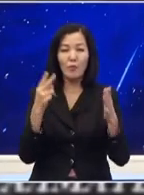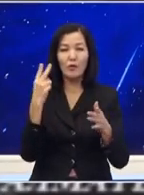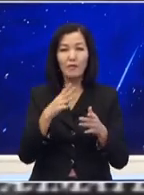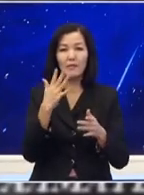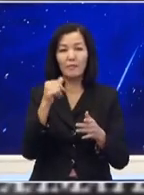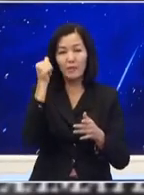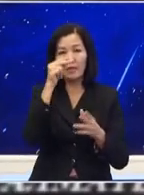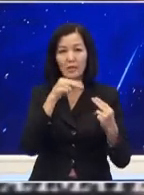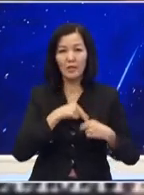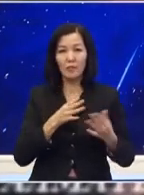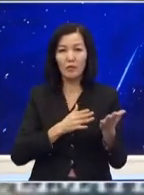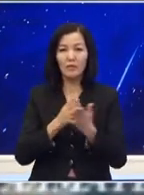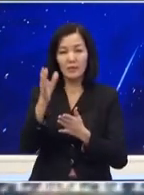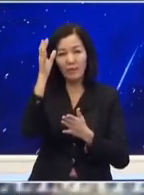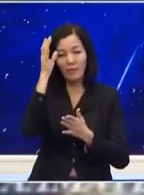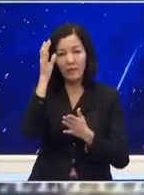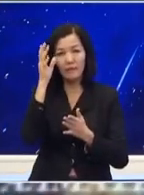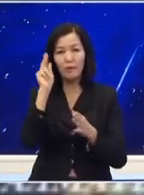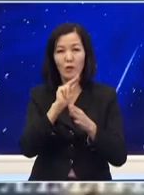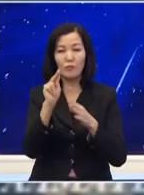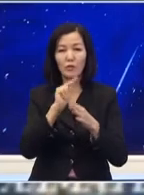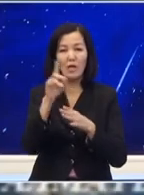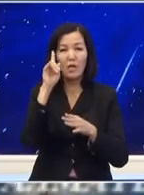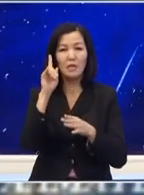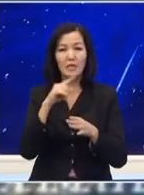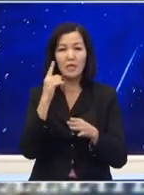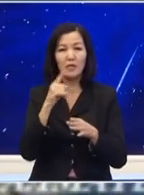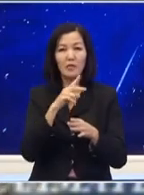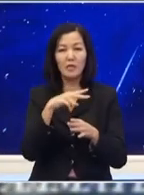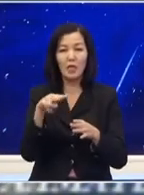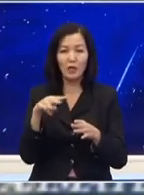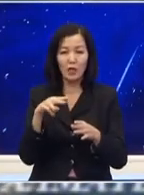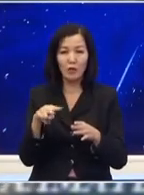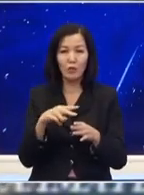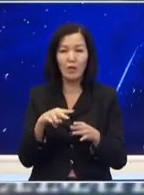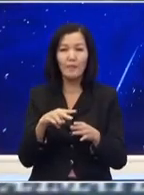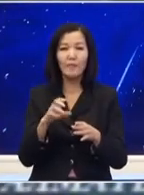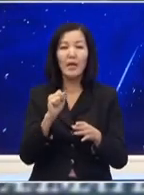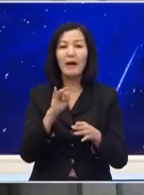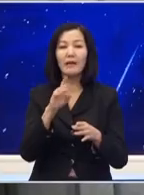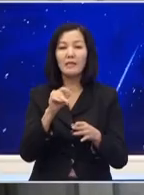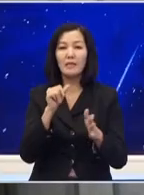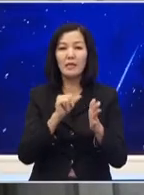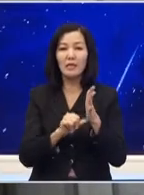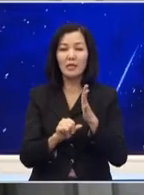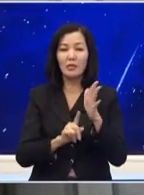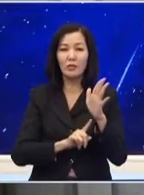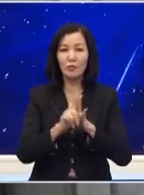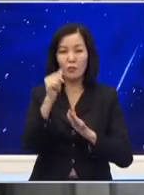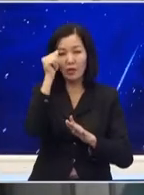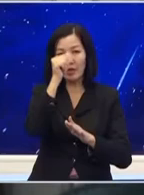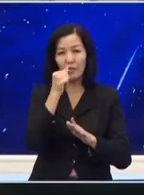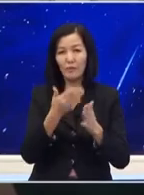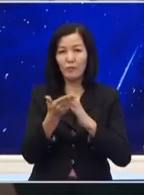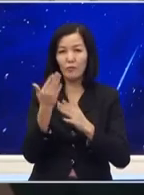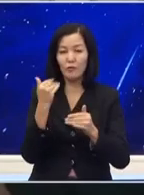лет проработала в системе образования, обучала казахскому языку и литературе. Карьеру айтыскера начала в 60-х годах прошлого века.